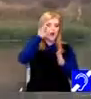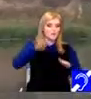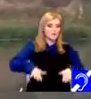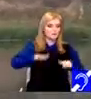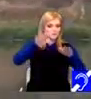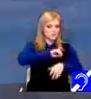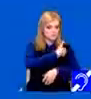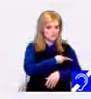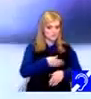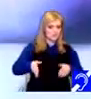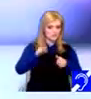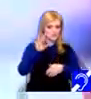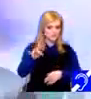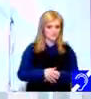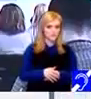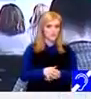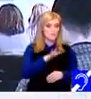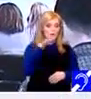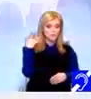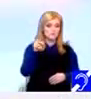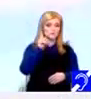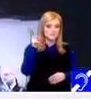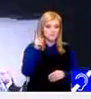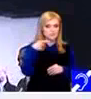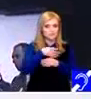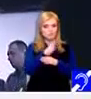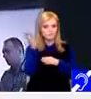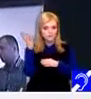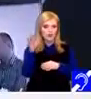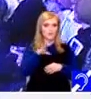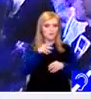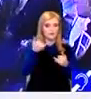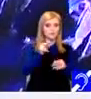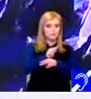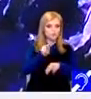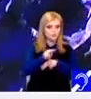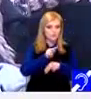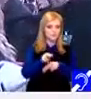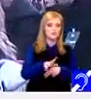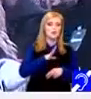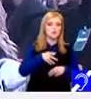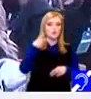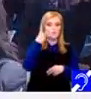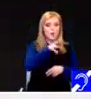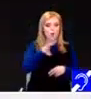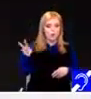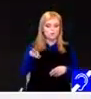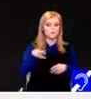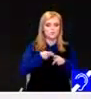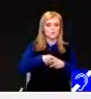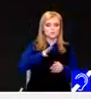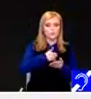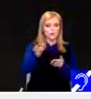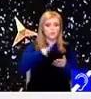râul Nistru. Mii de tineri instruiți și peste $1 milion investiții. Acesta ar fi pe scurt bilanțul Centrului de Excelență în